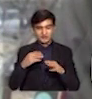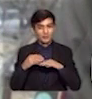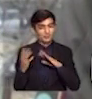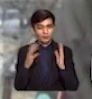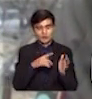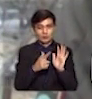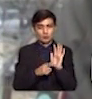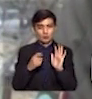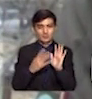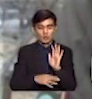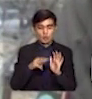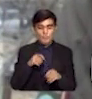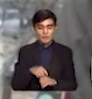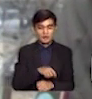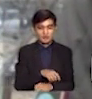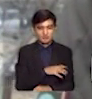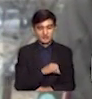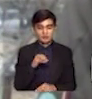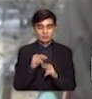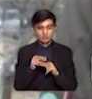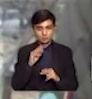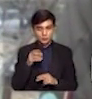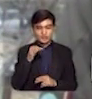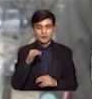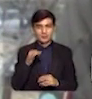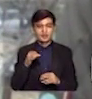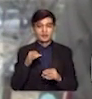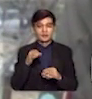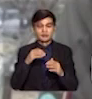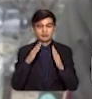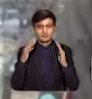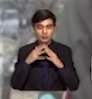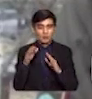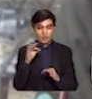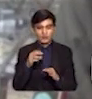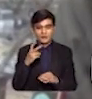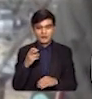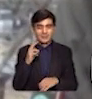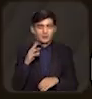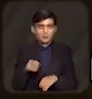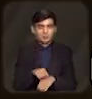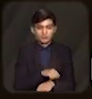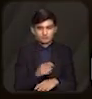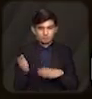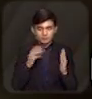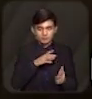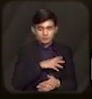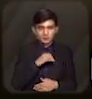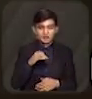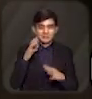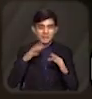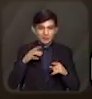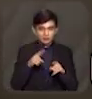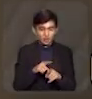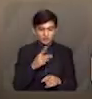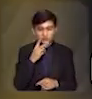ал қазсу шаруашылығы мекемесінің шатыры 200 шаршы метрді аумақта құрады. Желден бөлек қардың да әуресі көп.